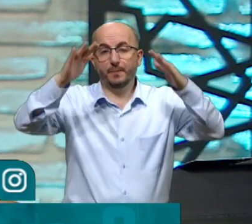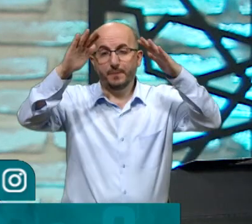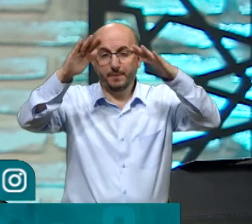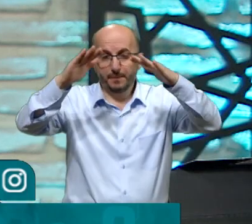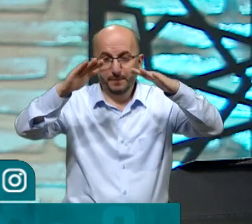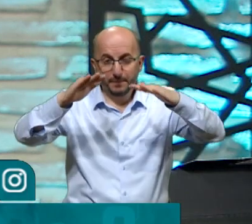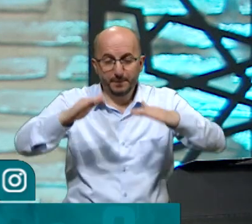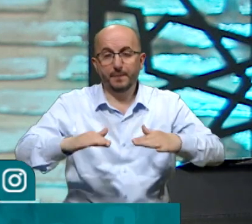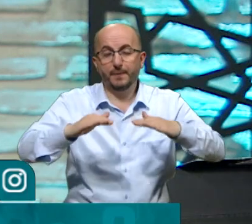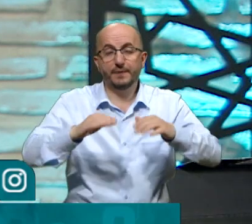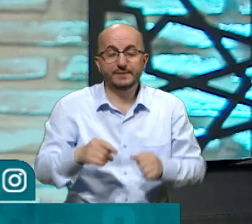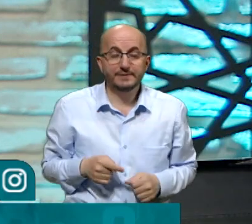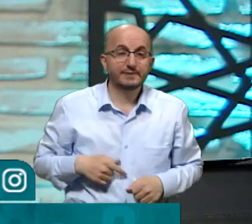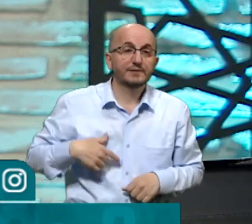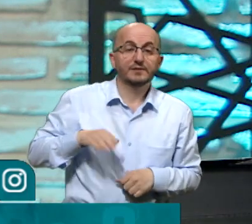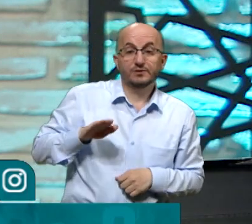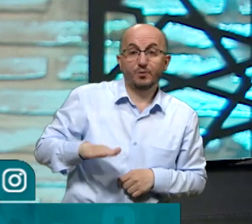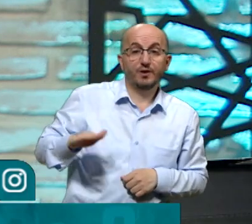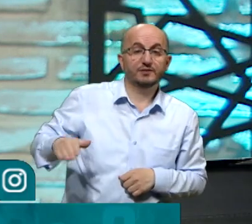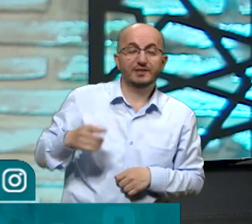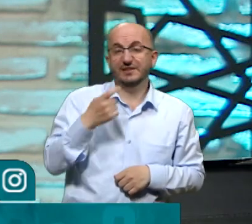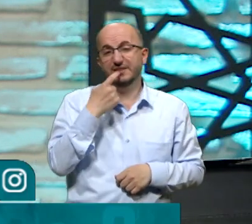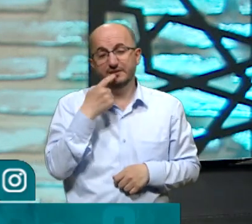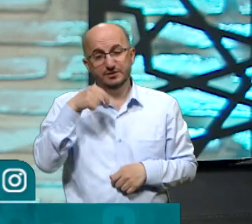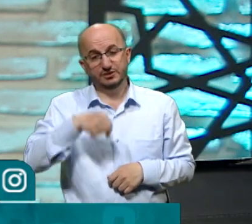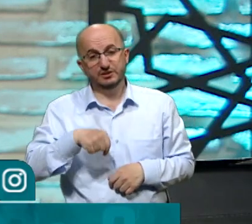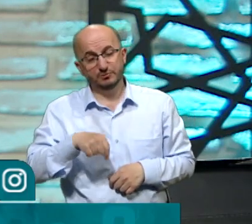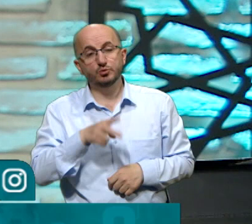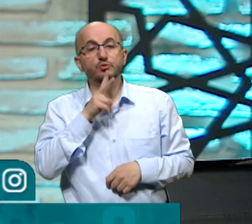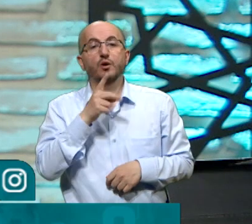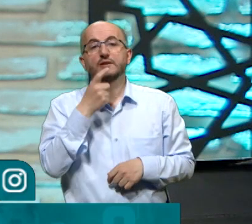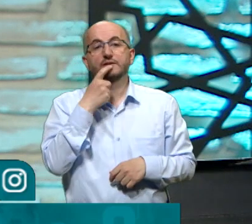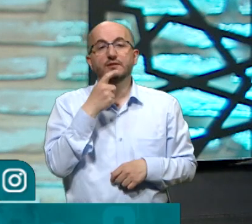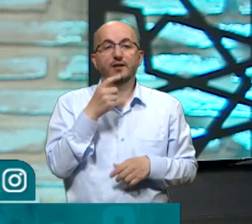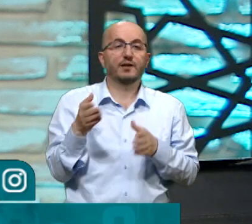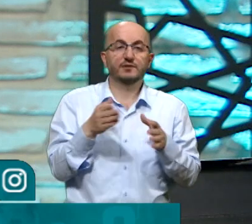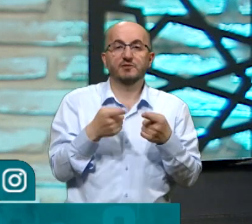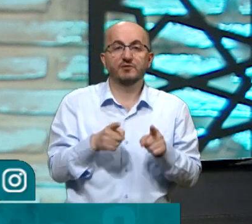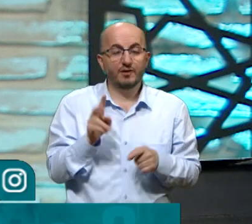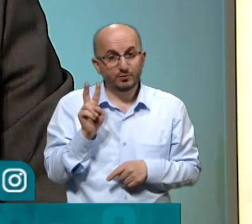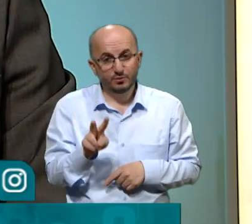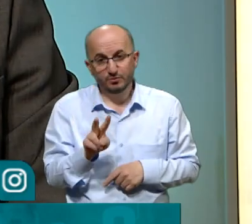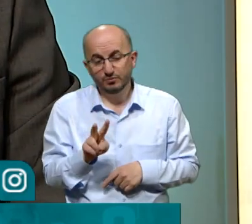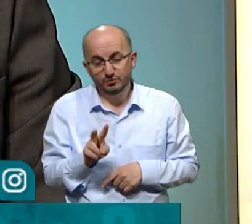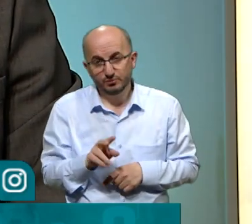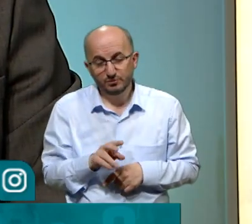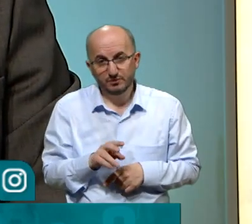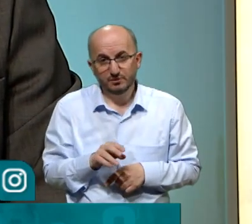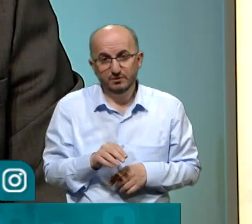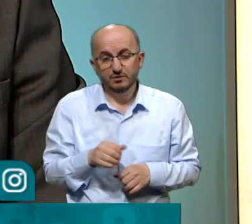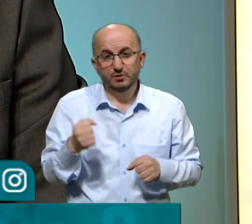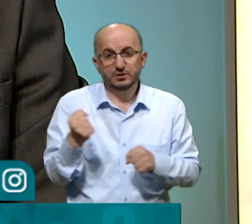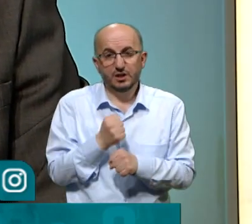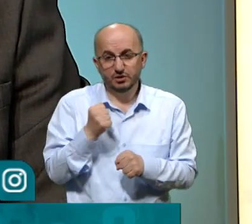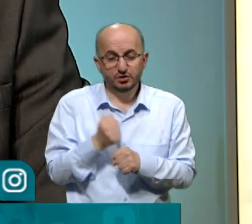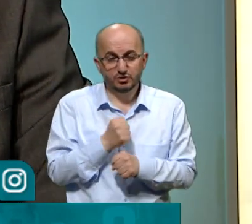da söylerler dedi mi Sensiz talebelik yıllarında ki haliyle bu son yıllarda gittiğimiz arasam fark gördünüz mü hiç yok çünkü tamam